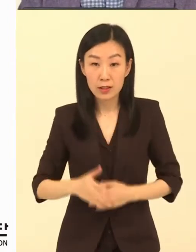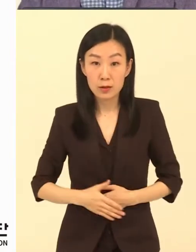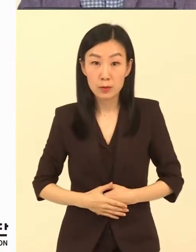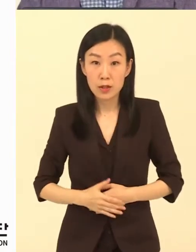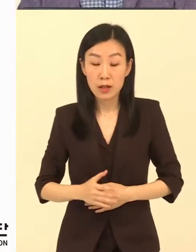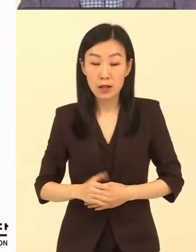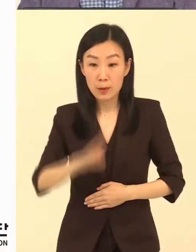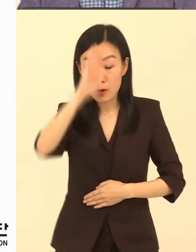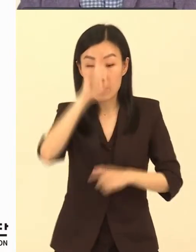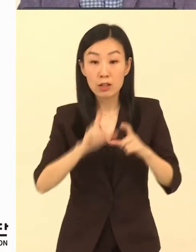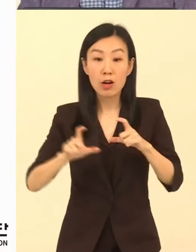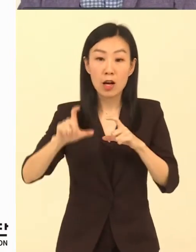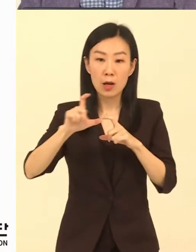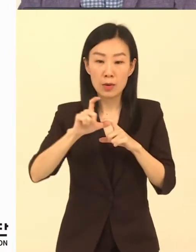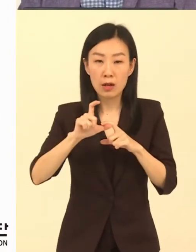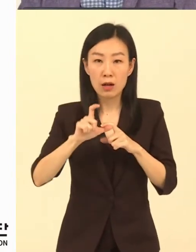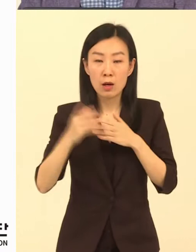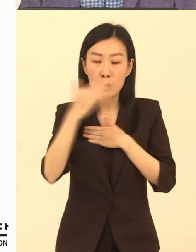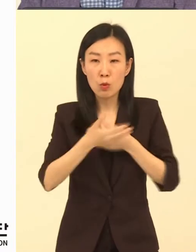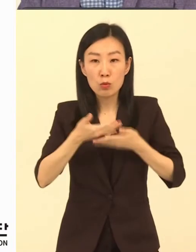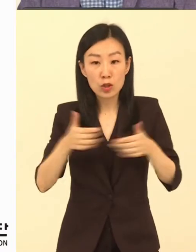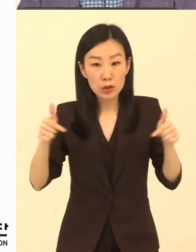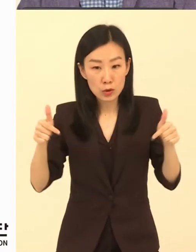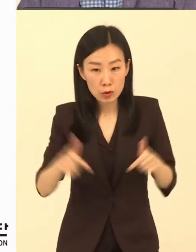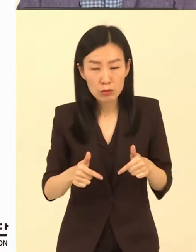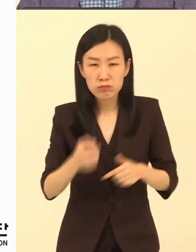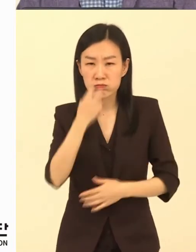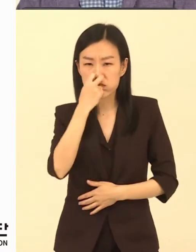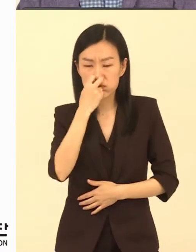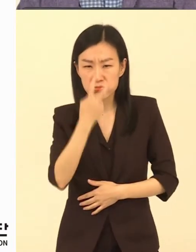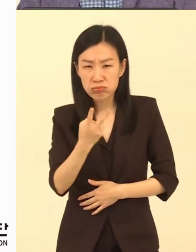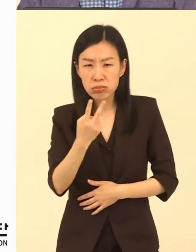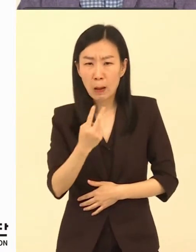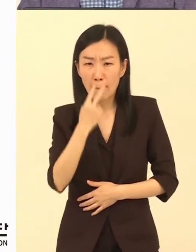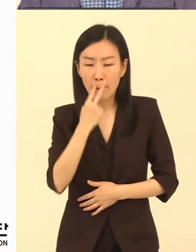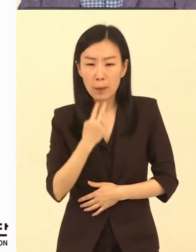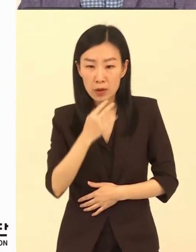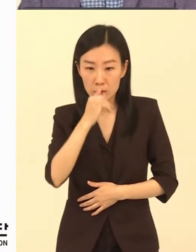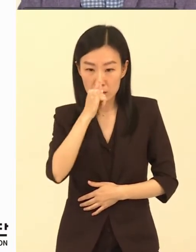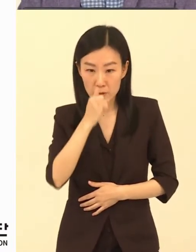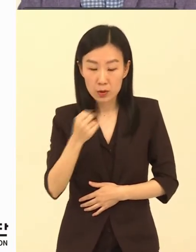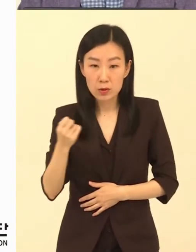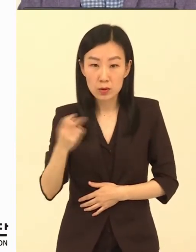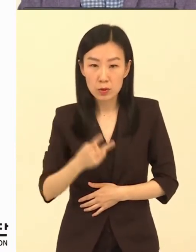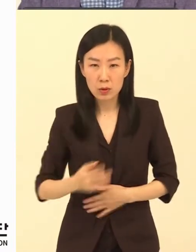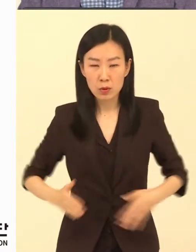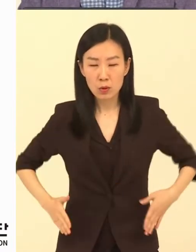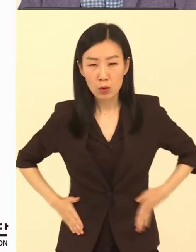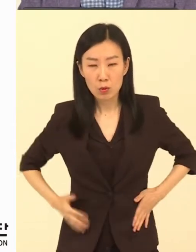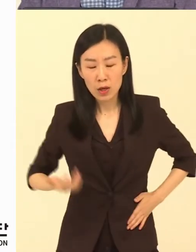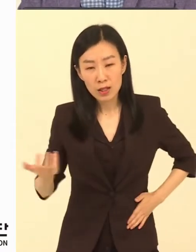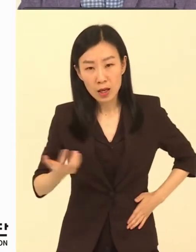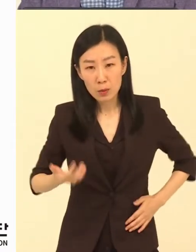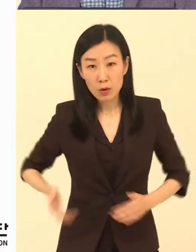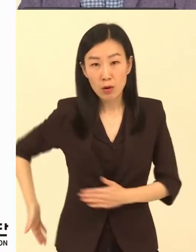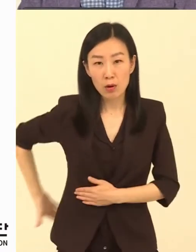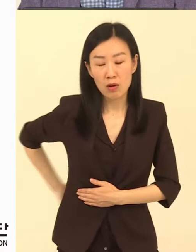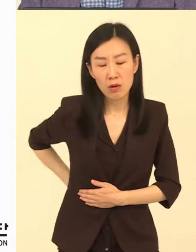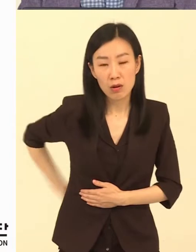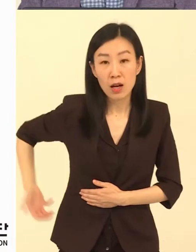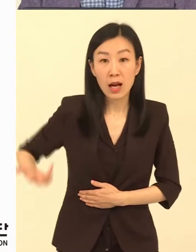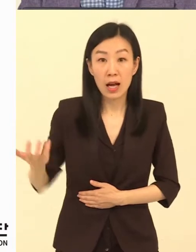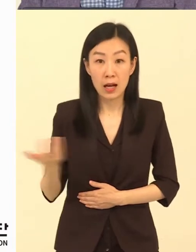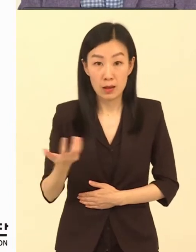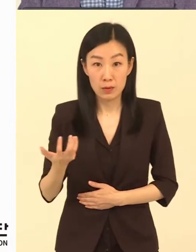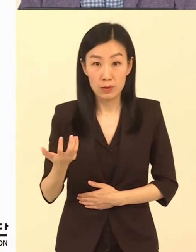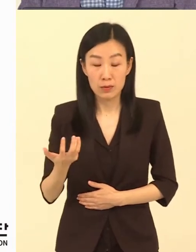감소, 악취를 동반한 혈성 분비물, 심한 골반통, 요통 등이